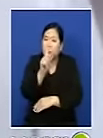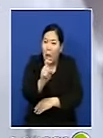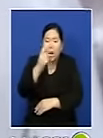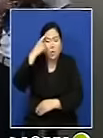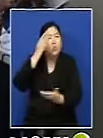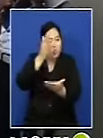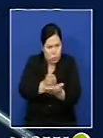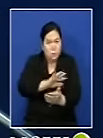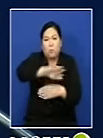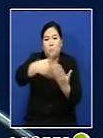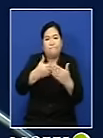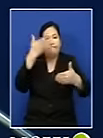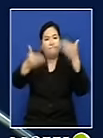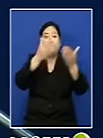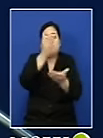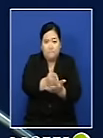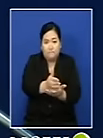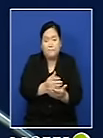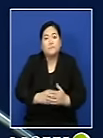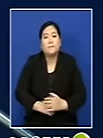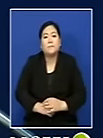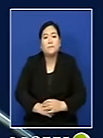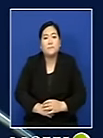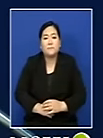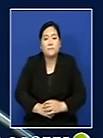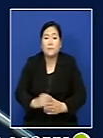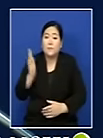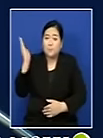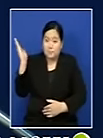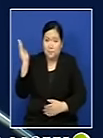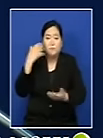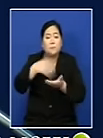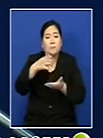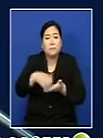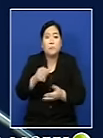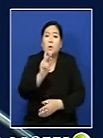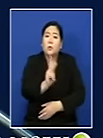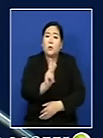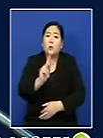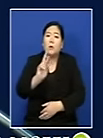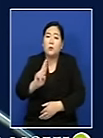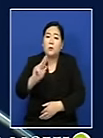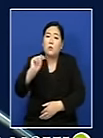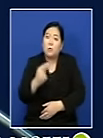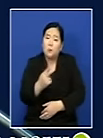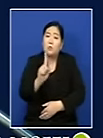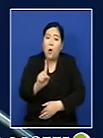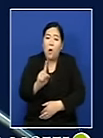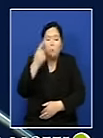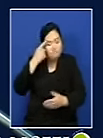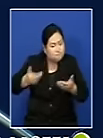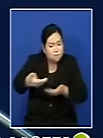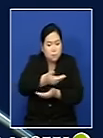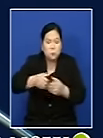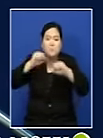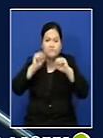นูญคุณนรชิตสิงหเสนีบอกว่าจากการหารือกันของกรท.เห็นตรงกันครับปลายอาทิตย์หน้าจะให้กร